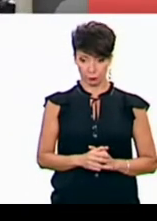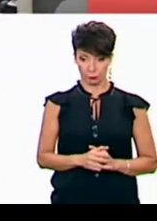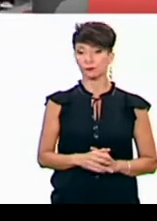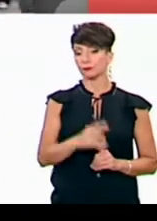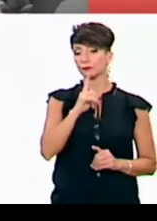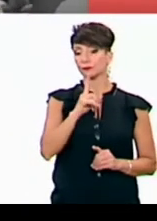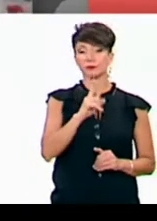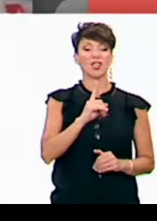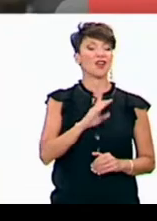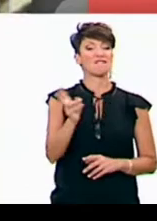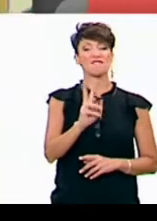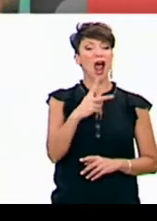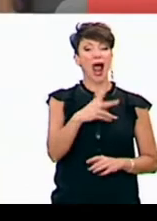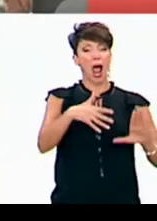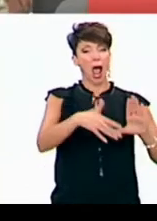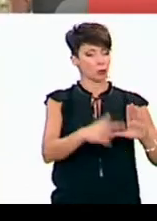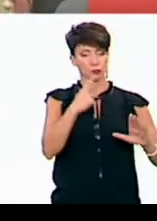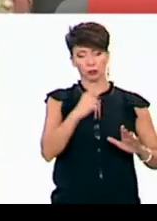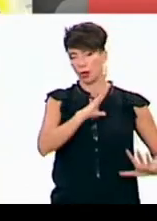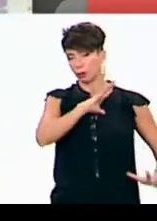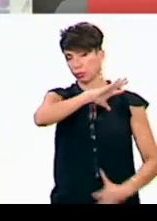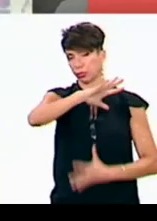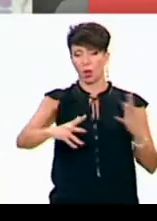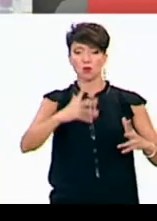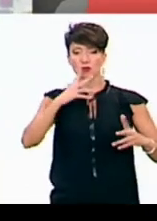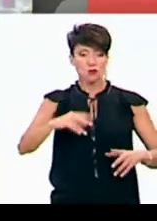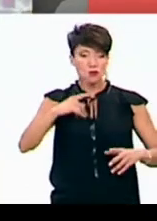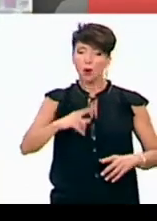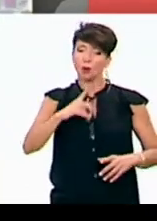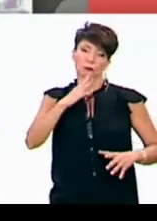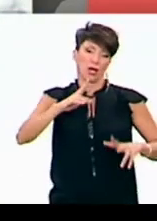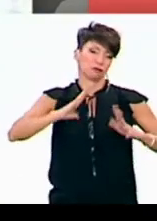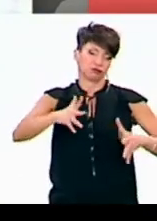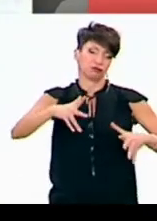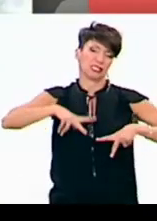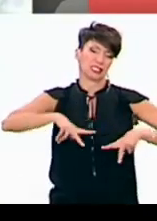Χάος στη Βενεζουέλα από τις αντικυβερνητικές διαδηλώσεις.